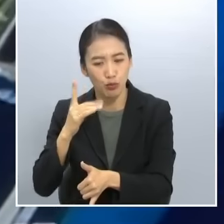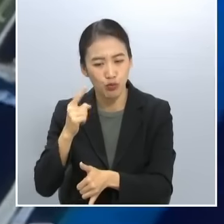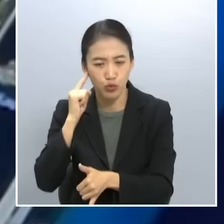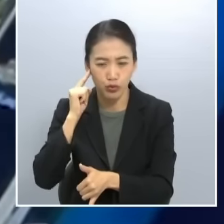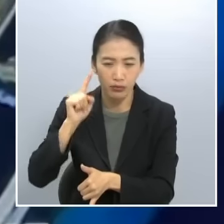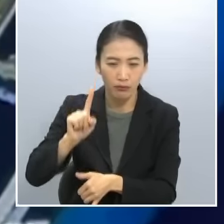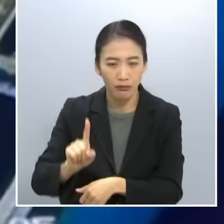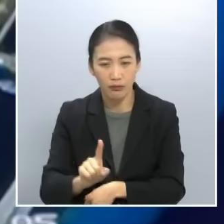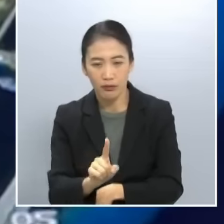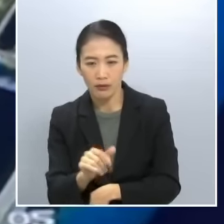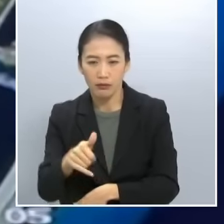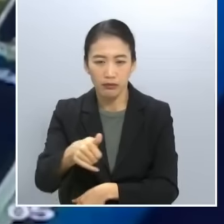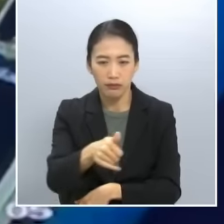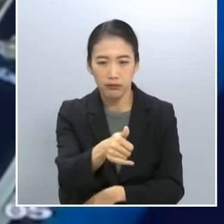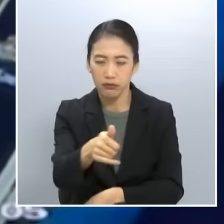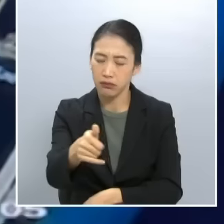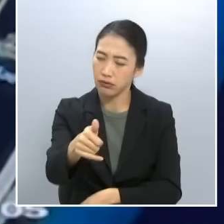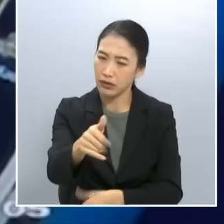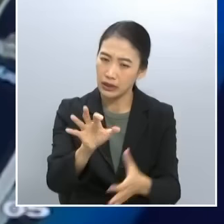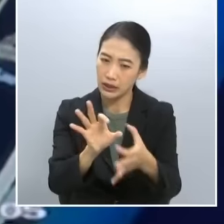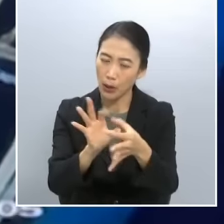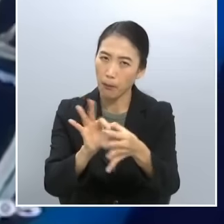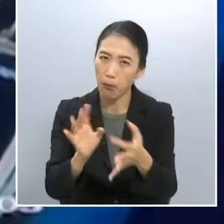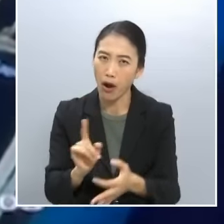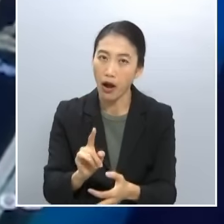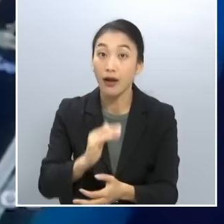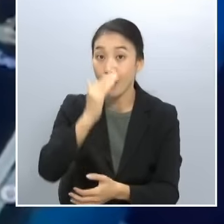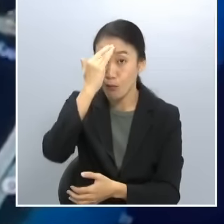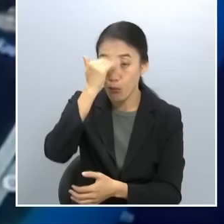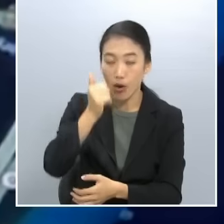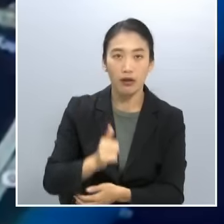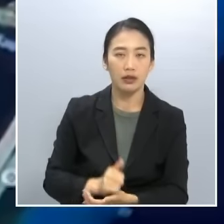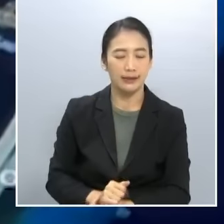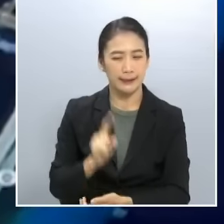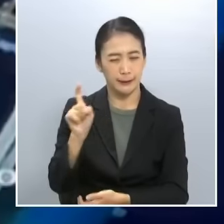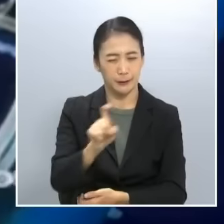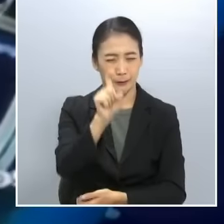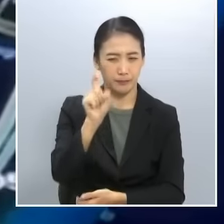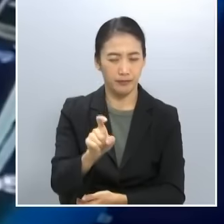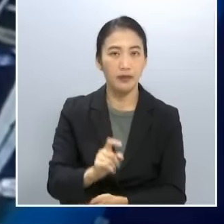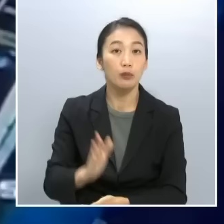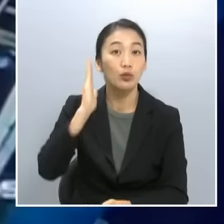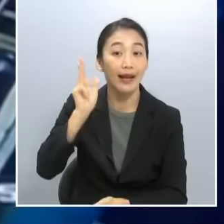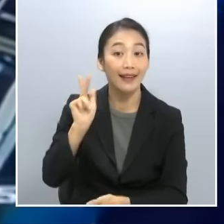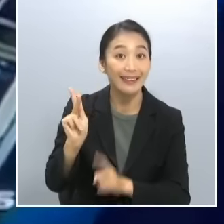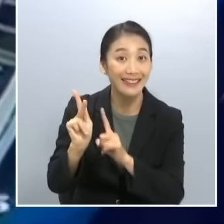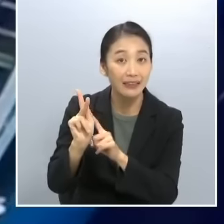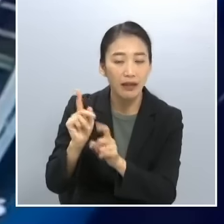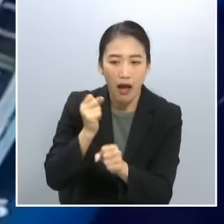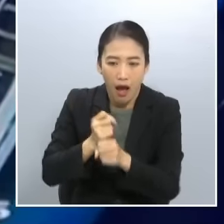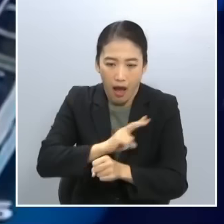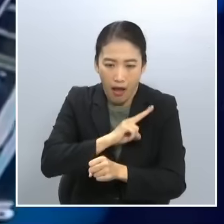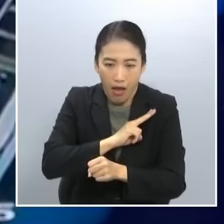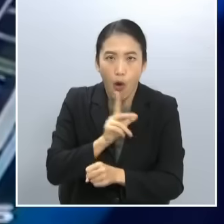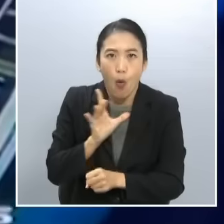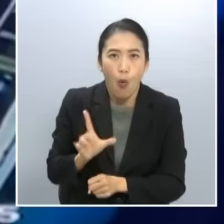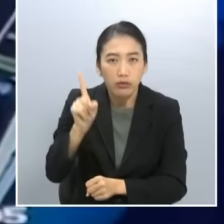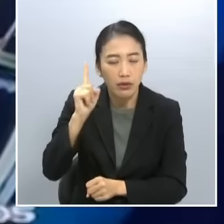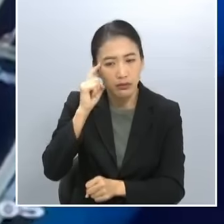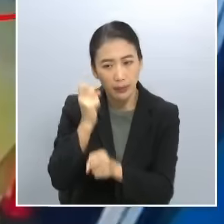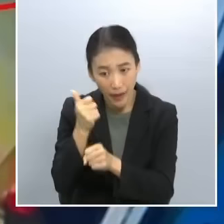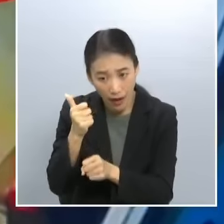เหตุการอุ้มค่าหรือเปล่าเพราะมีประเด็นนะบอกว่าช่างกฤษเนี่ยจะก่อเหตุคนเดียวได้หรือไม่รวมไปถึงกรนี้ตำรวจเองเนี่ยเตรียมจะออกหมายจับ